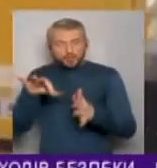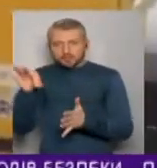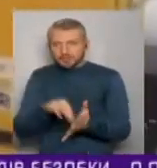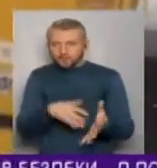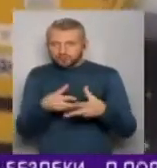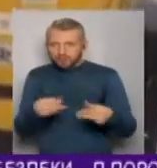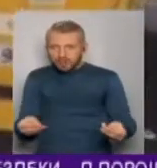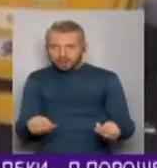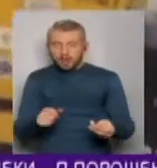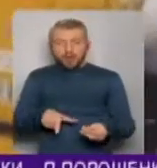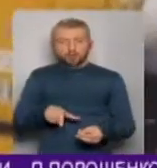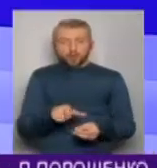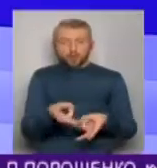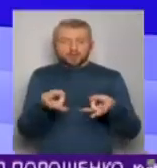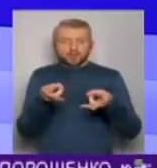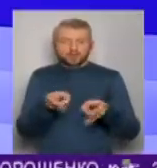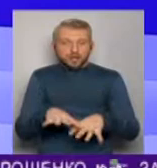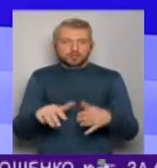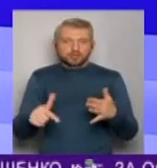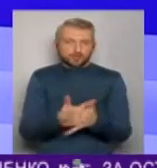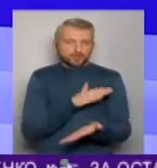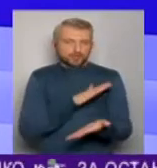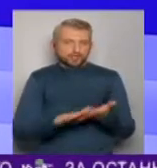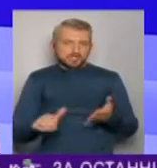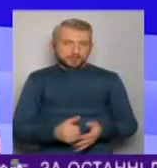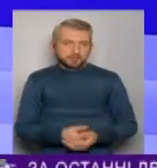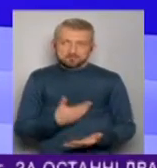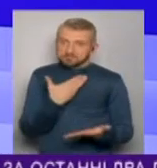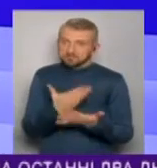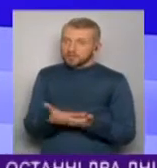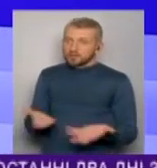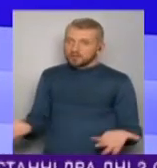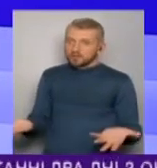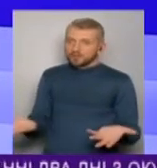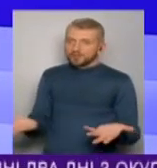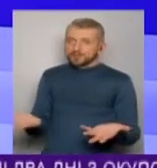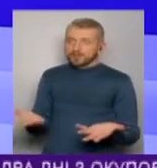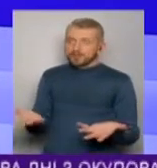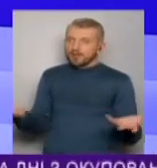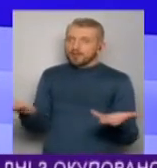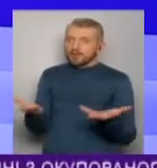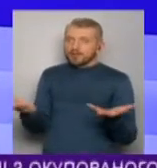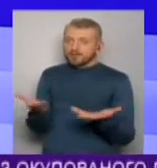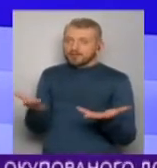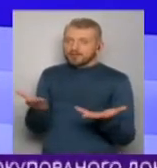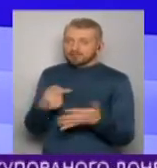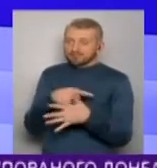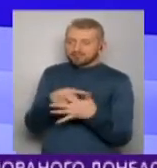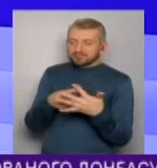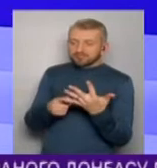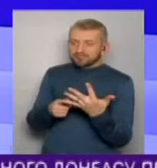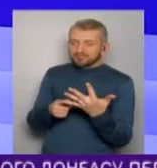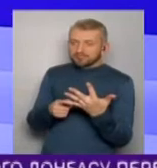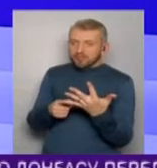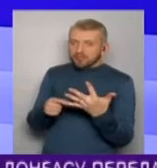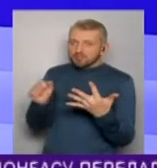тане, а дороги залишаються знову чистими. Ну, от, власне, яка із цих цікавих технологій могла